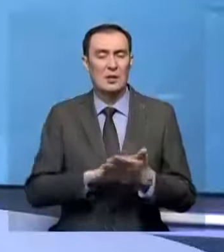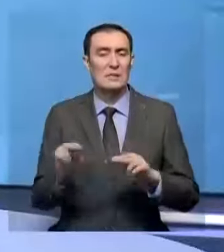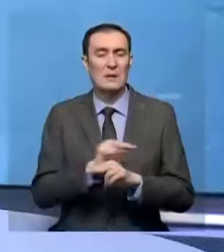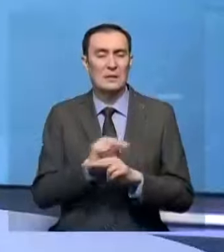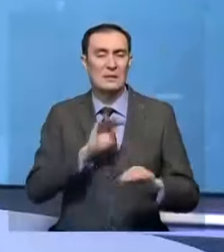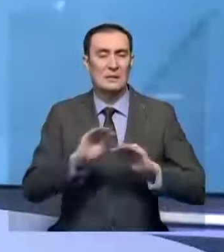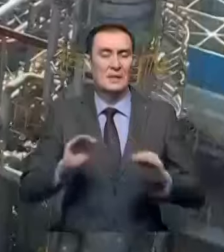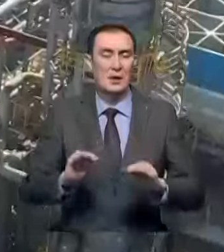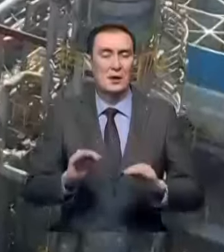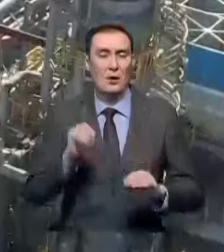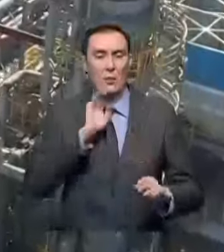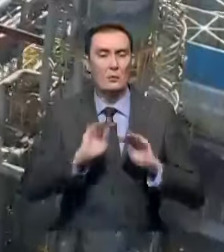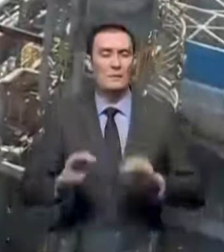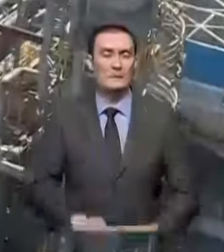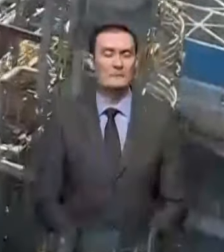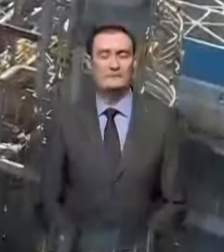оборудования.